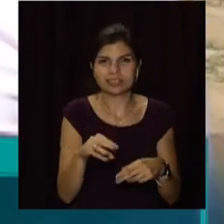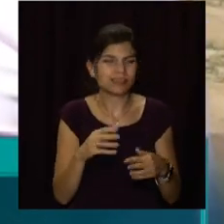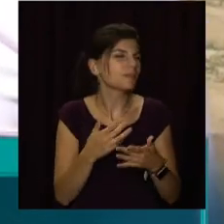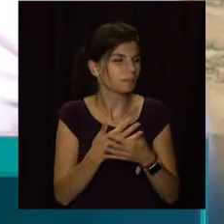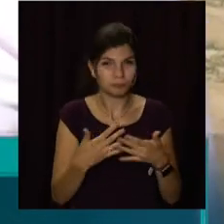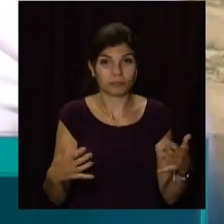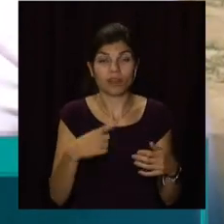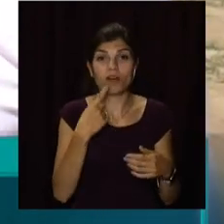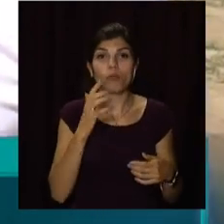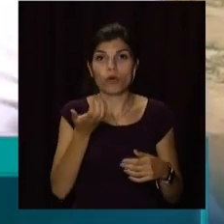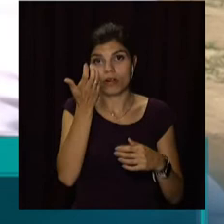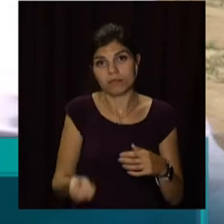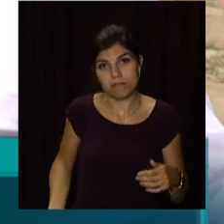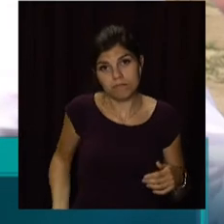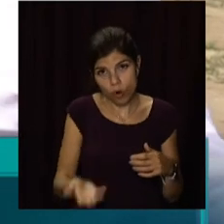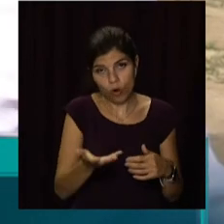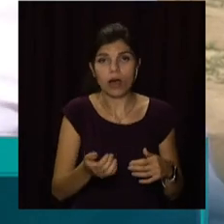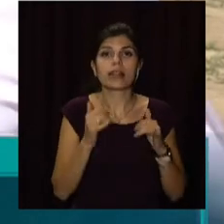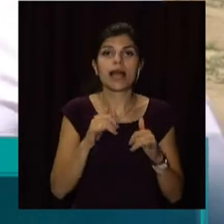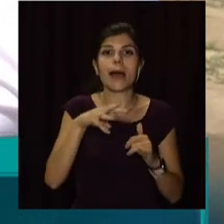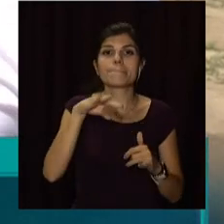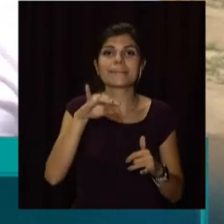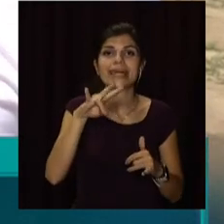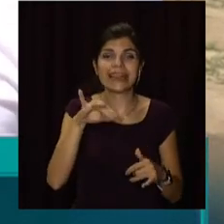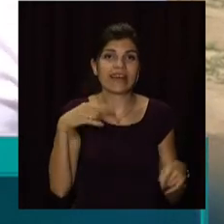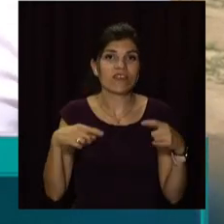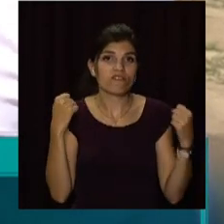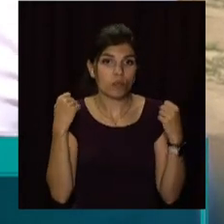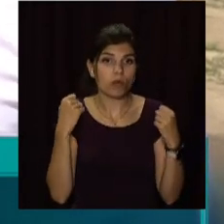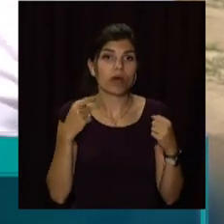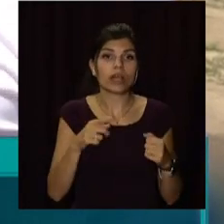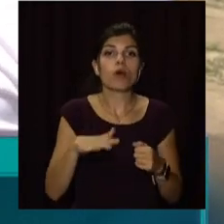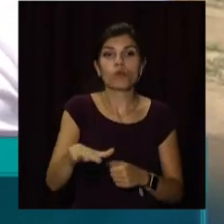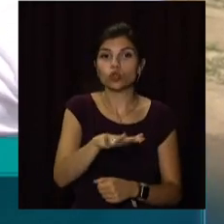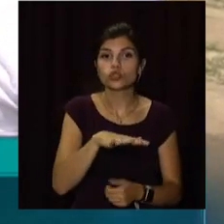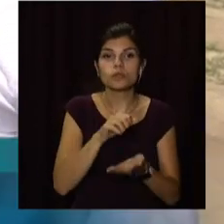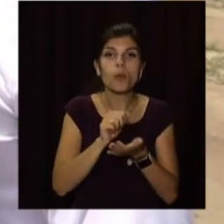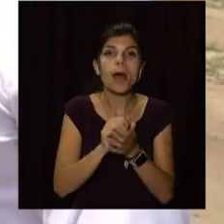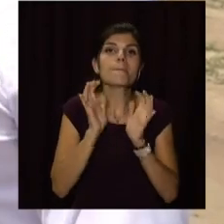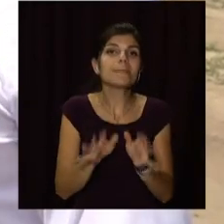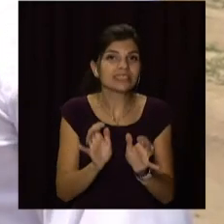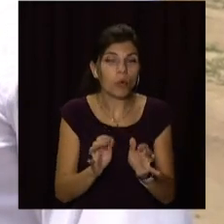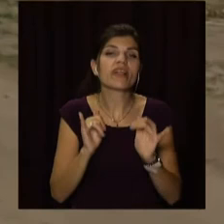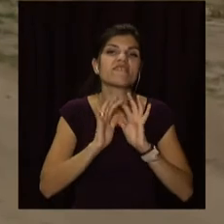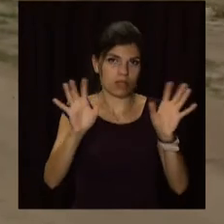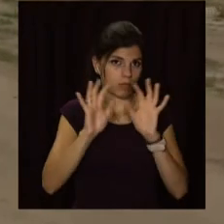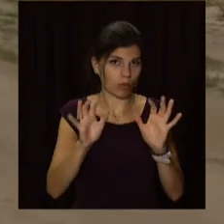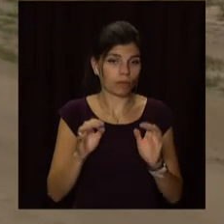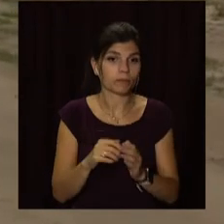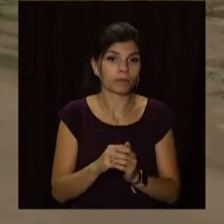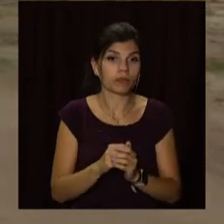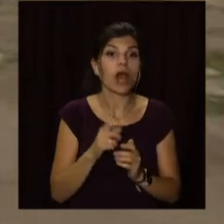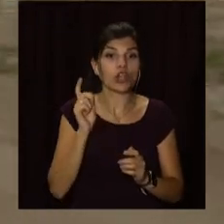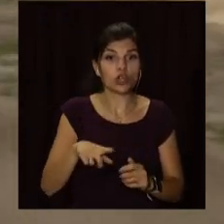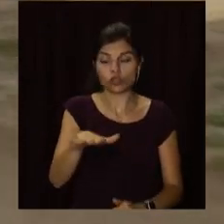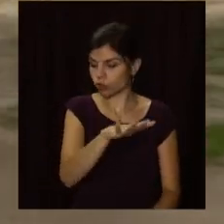для метания ядра, здесь будет поле для мини-футбола, а также площадка для занятий баскетболом и волейболом. Також на стадіоні